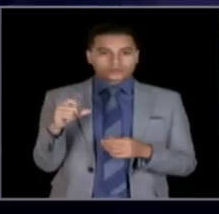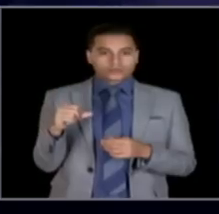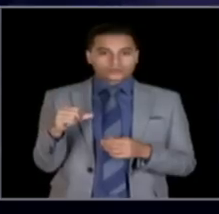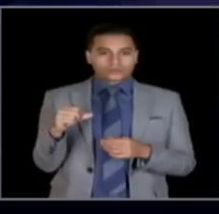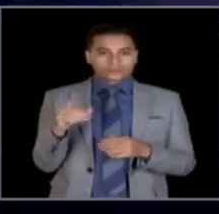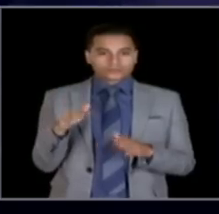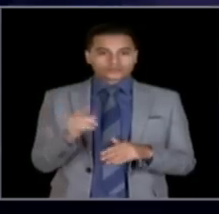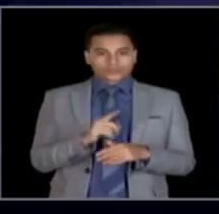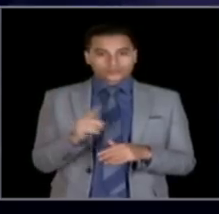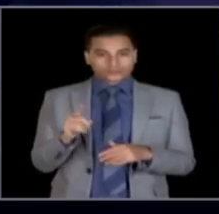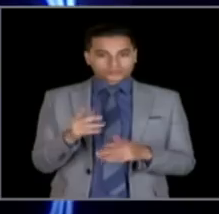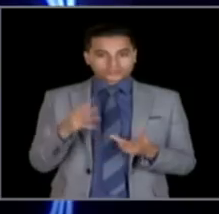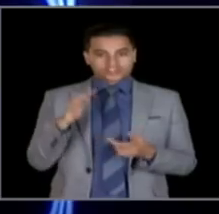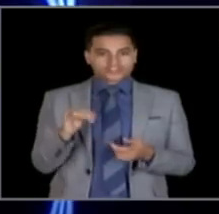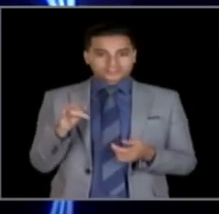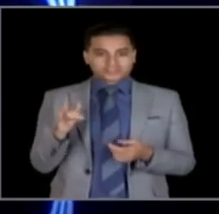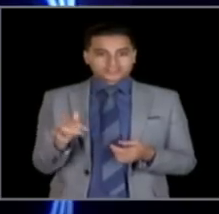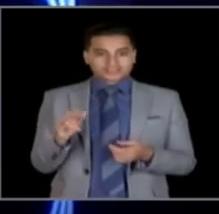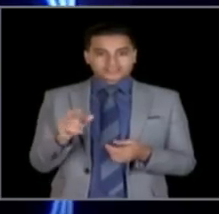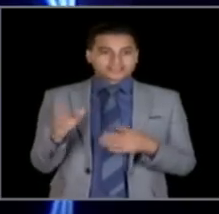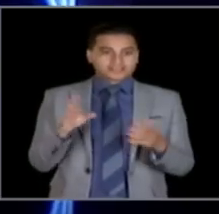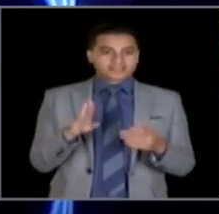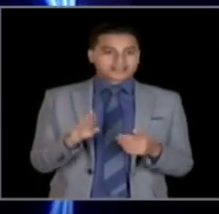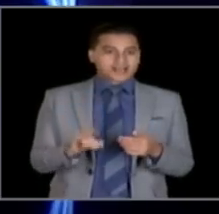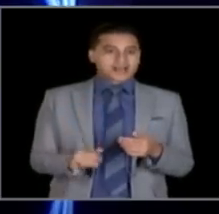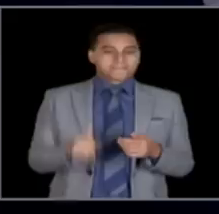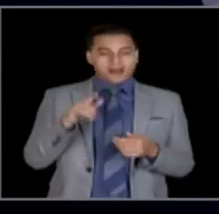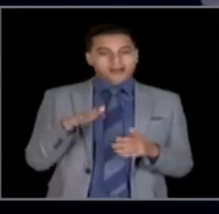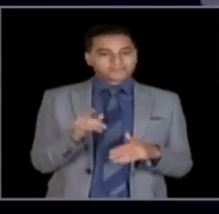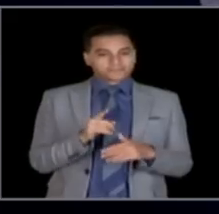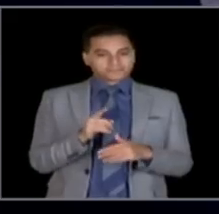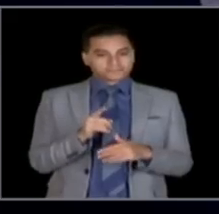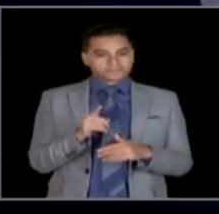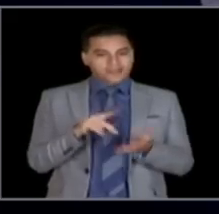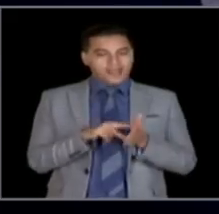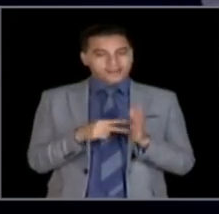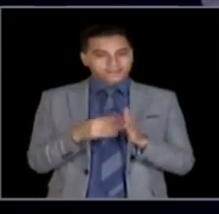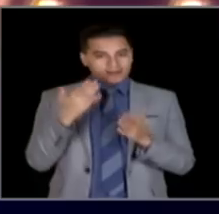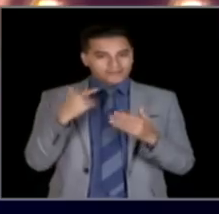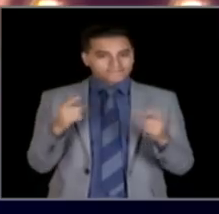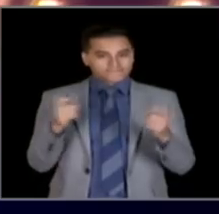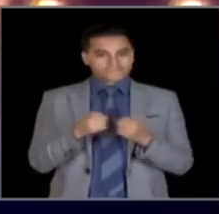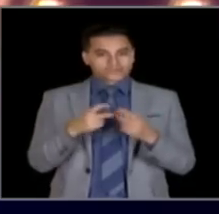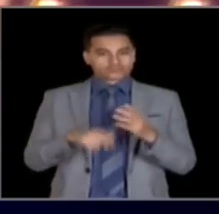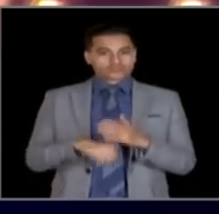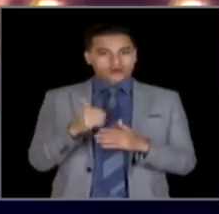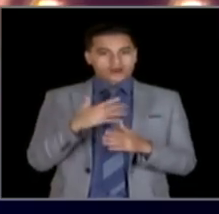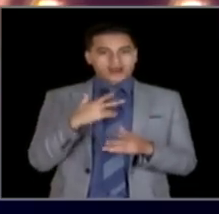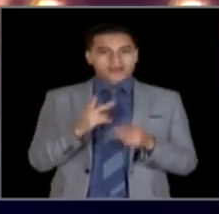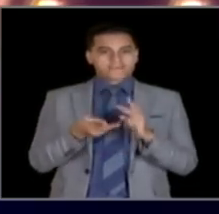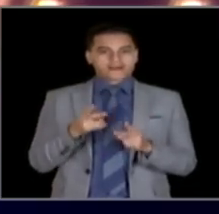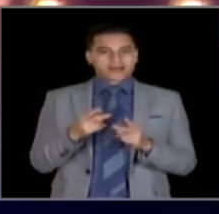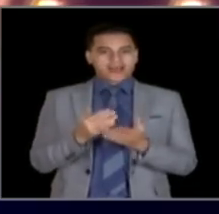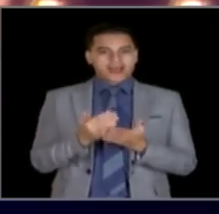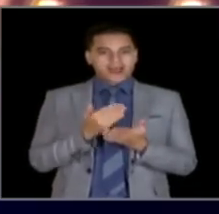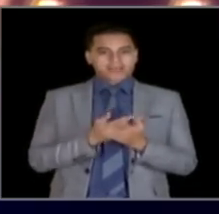حضرتك تماما. شيرين كمال، ازيك يا شيرين؟ الحمد لله. احتفلتوا ازاي بعد الماتش اللي فات؟ ما احنا بنحتفل قبل ما